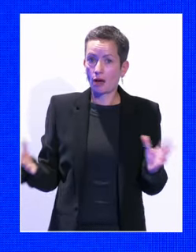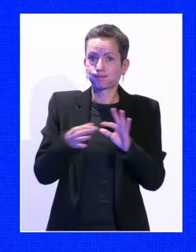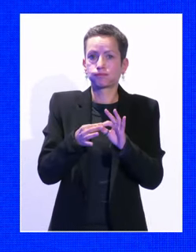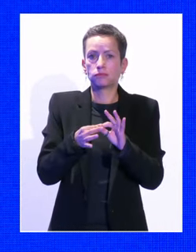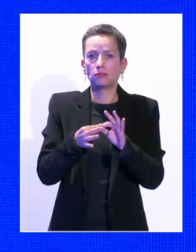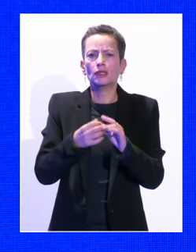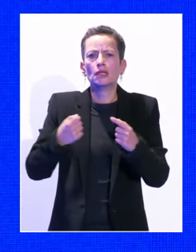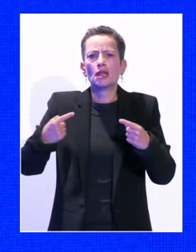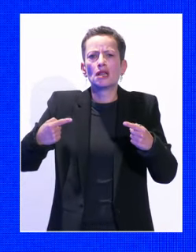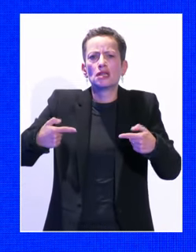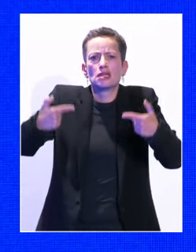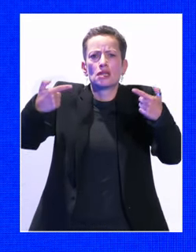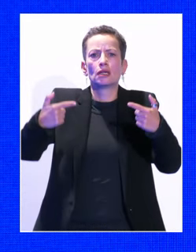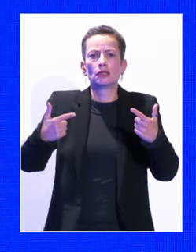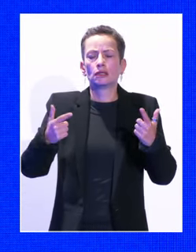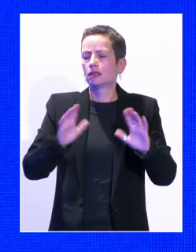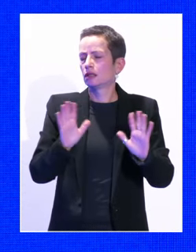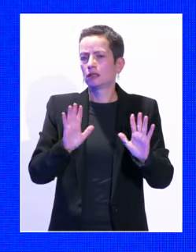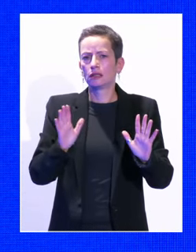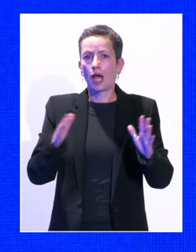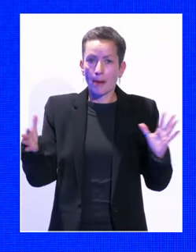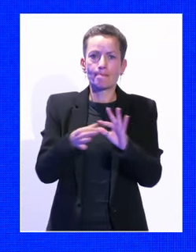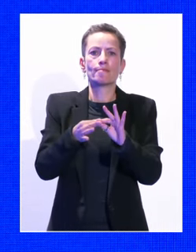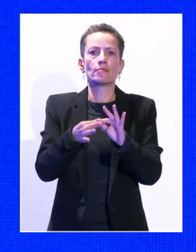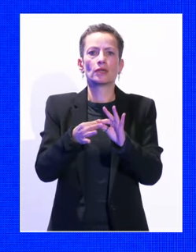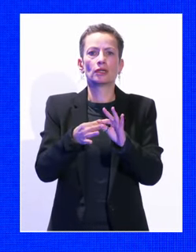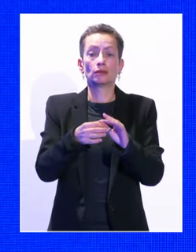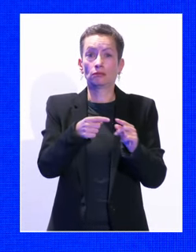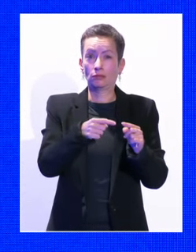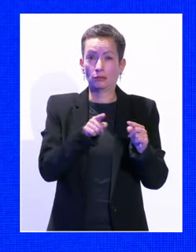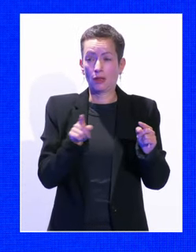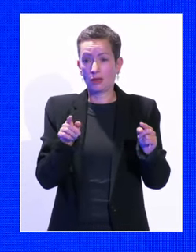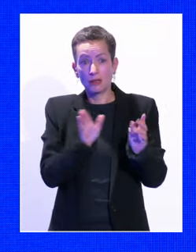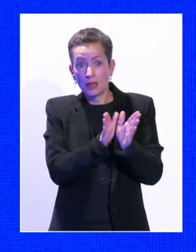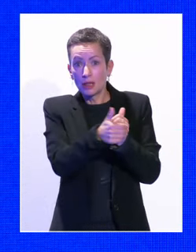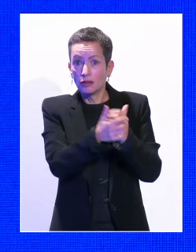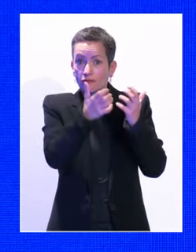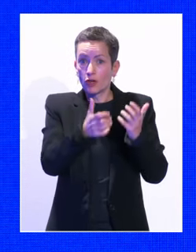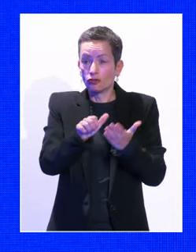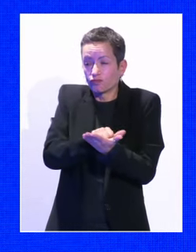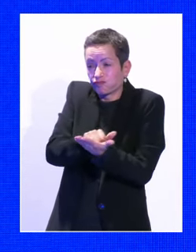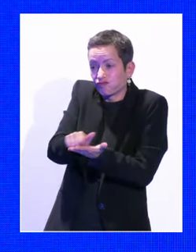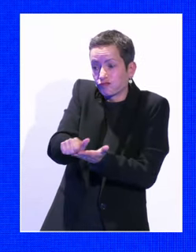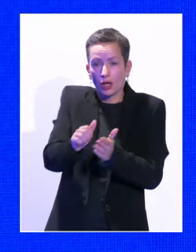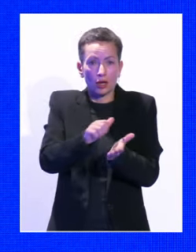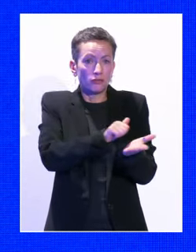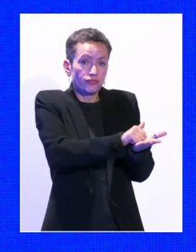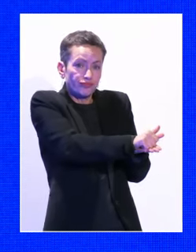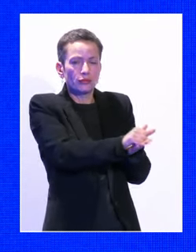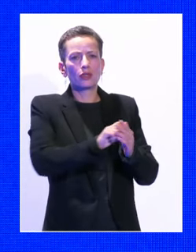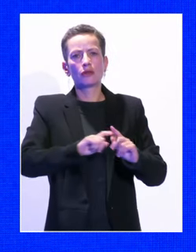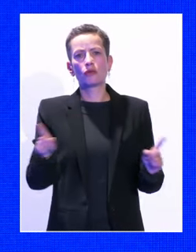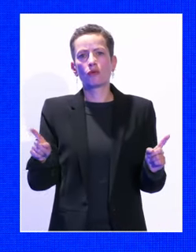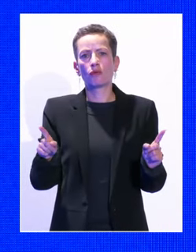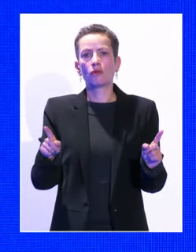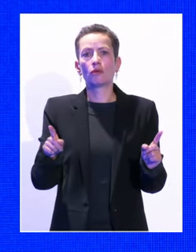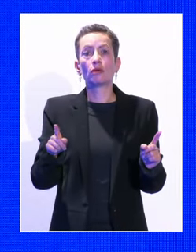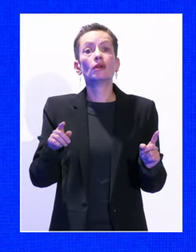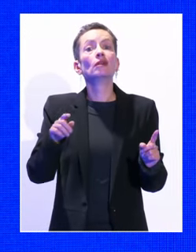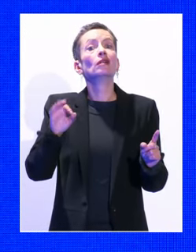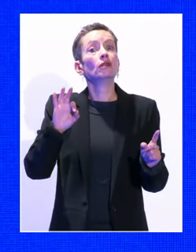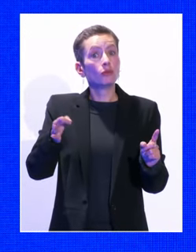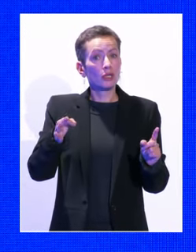combattre et avec la volonté de se détruire les unes les autres pour laisser la place